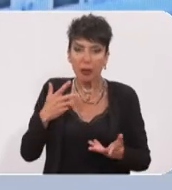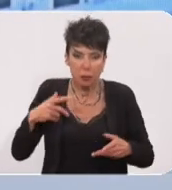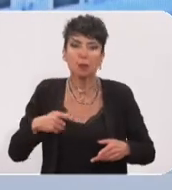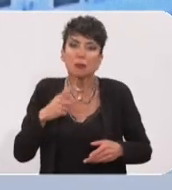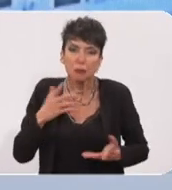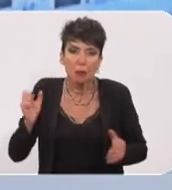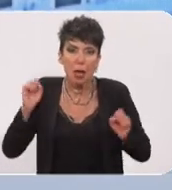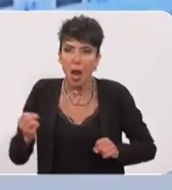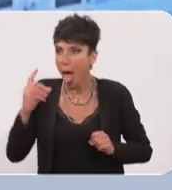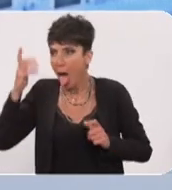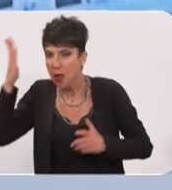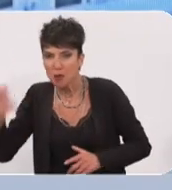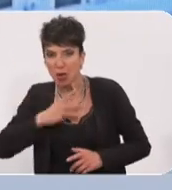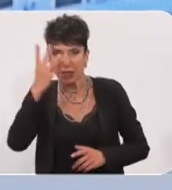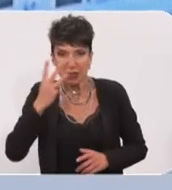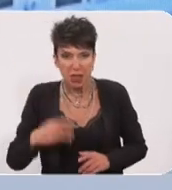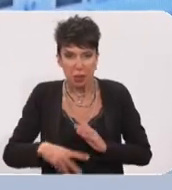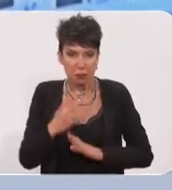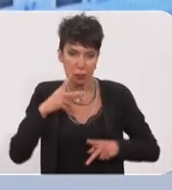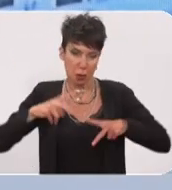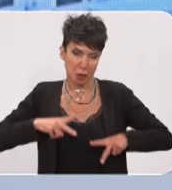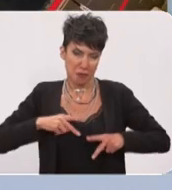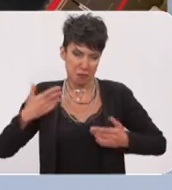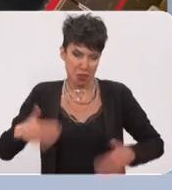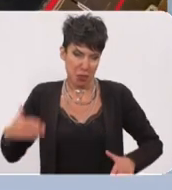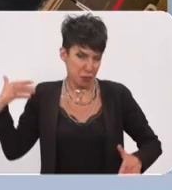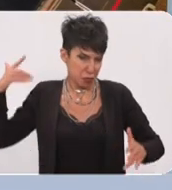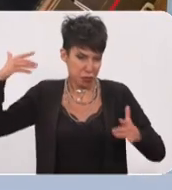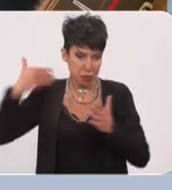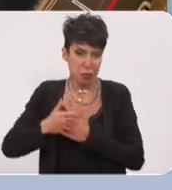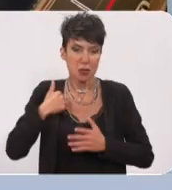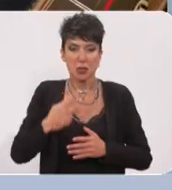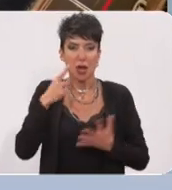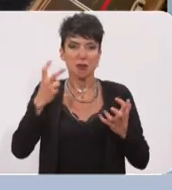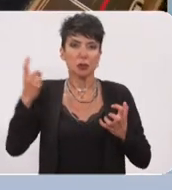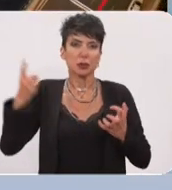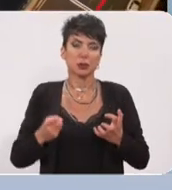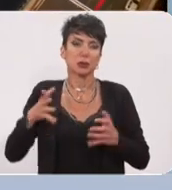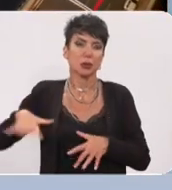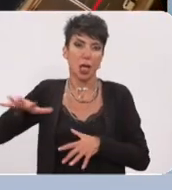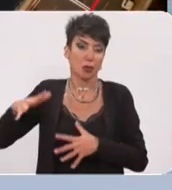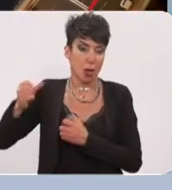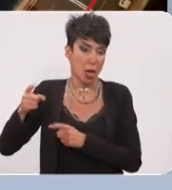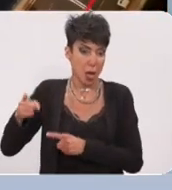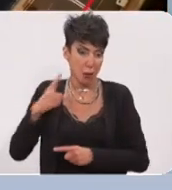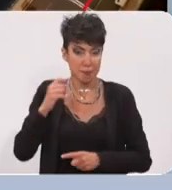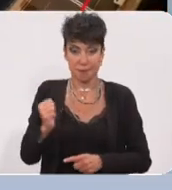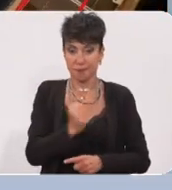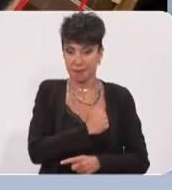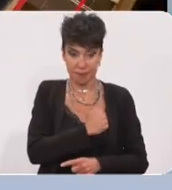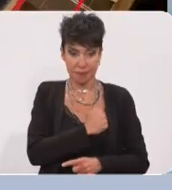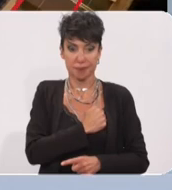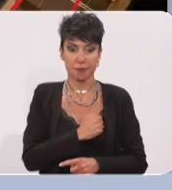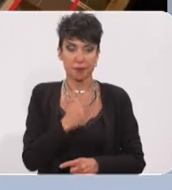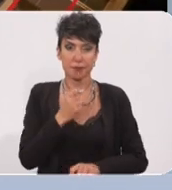δηλαδή Νέα Δημοκρατία, ΣΥΡΙΖΑ και ΠΑΣΟΚ, αθρηστικά γύρω στο 70%. Βέβαια, εμείς πιστεύουμε ότι αυτή η ενίσχυση